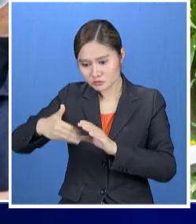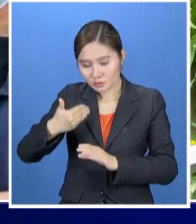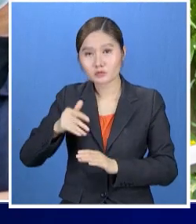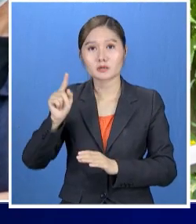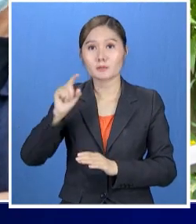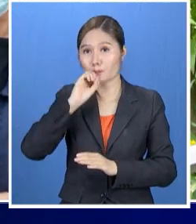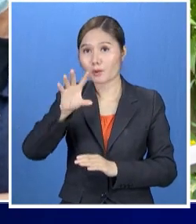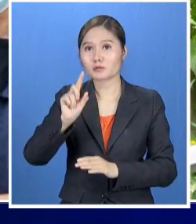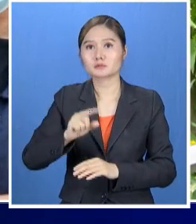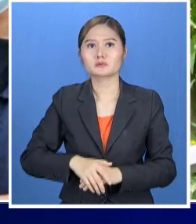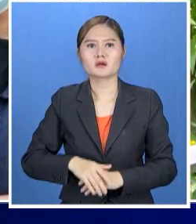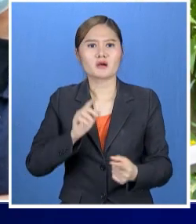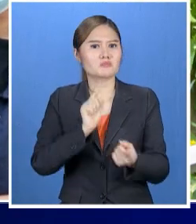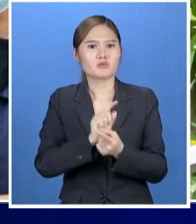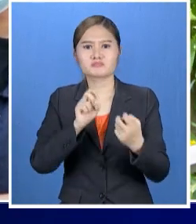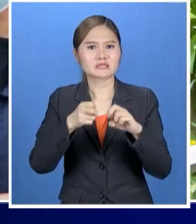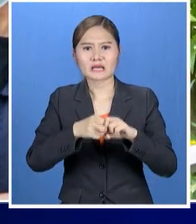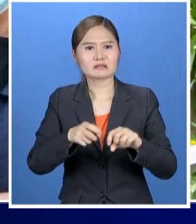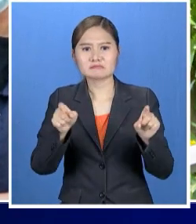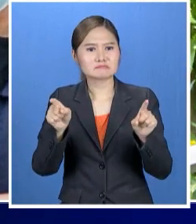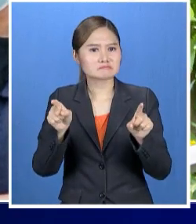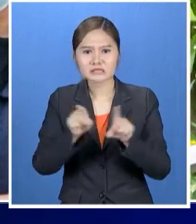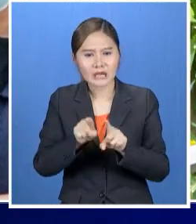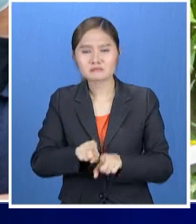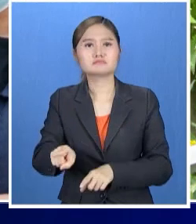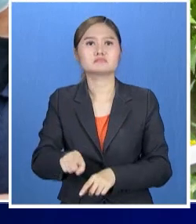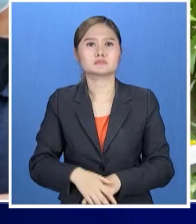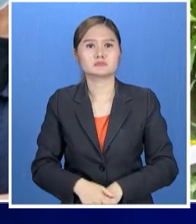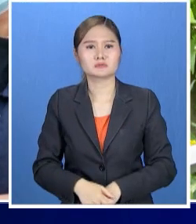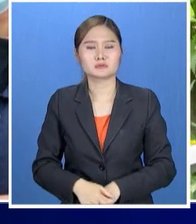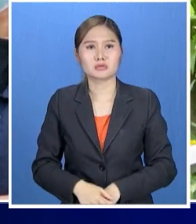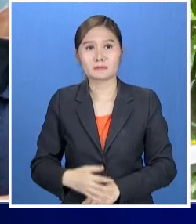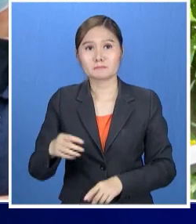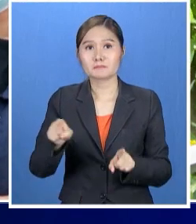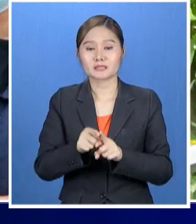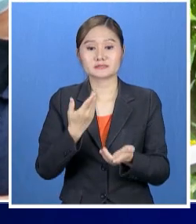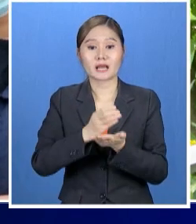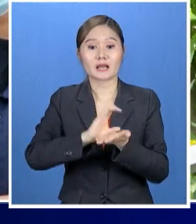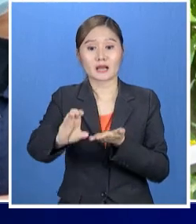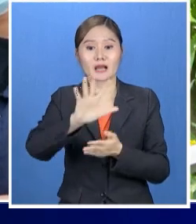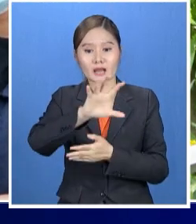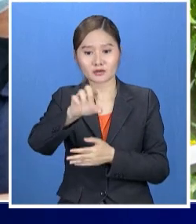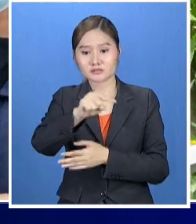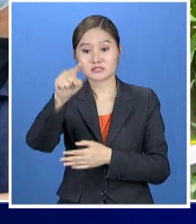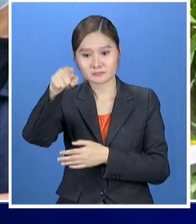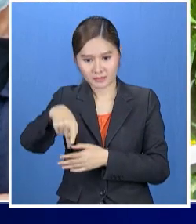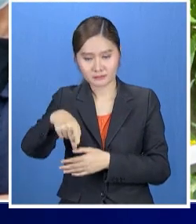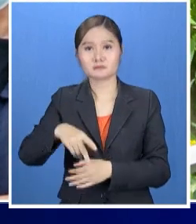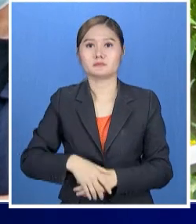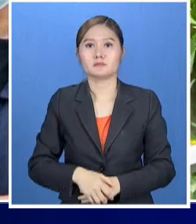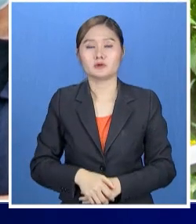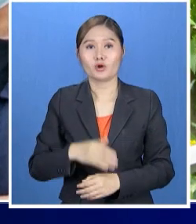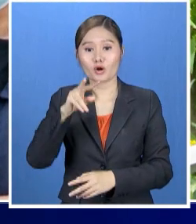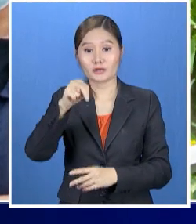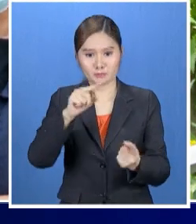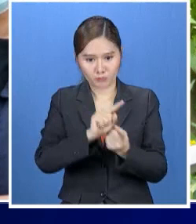นนี ้ บอกว่าอ๋อเจอลักษณะพฤติกรรมเดียวกันเลยเพราะว่าท่านเนี่ยเหมือนกับจะให้ค่าทุนการศึกษา500ถึง 1,000 บาทมีการ